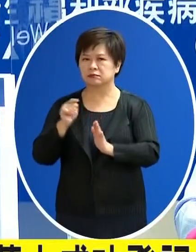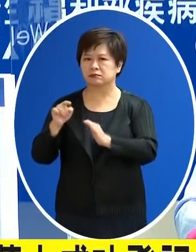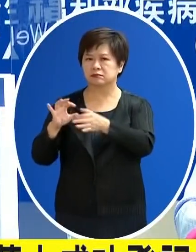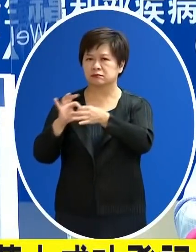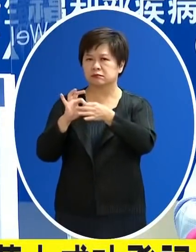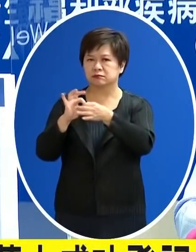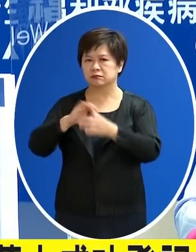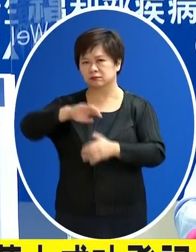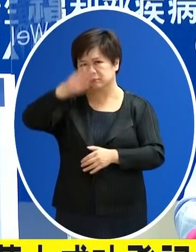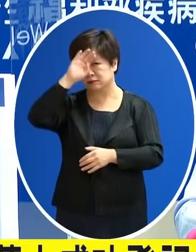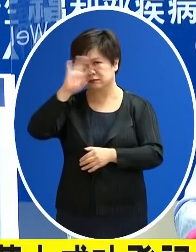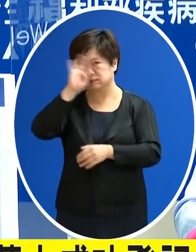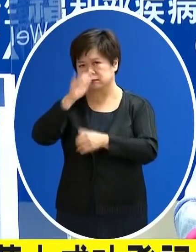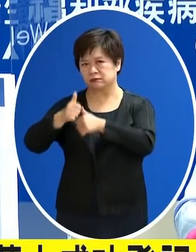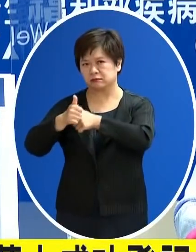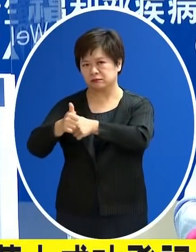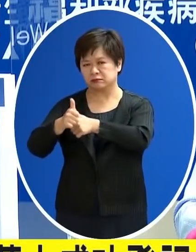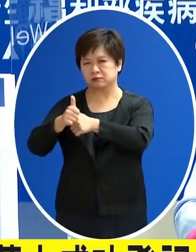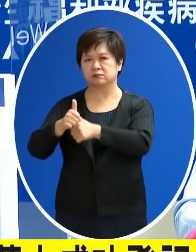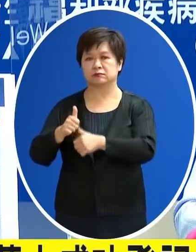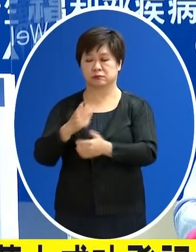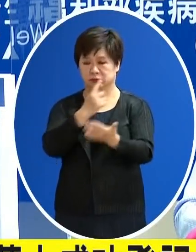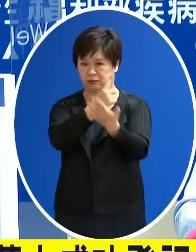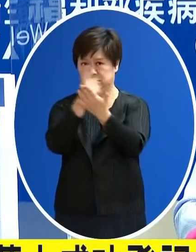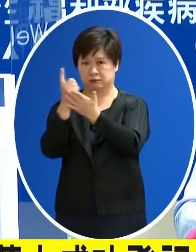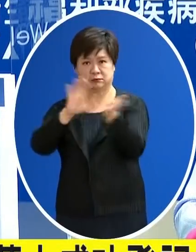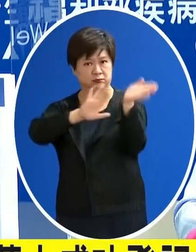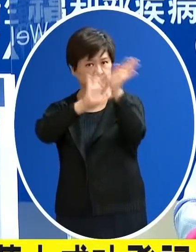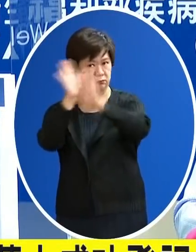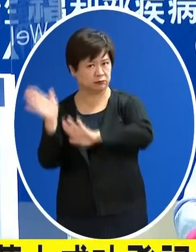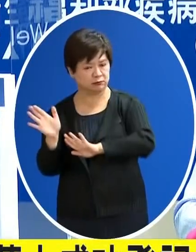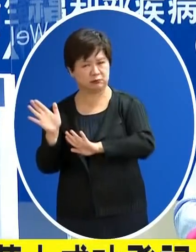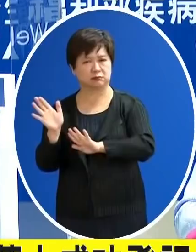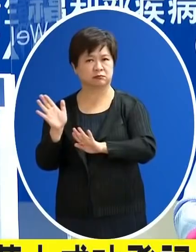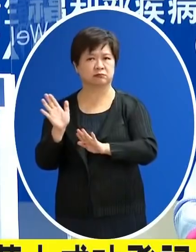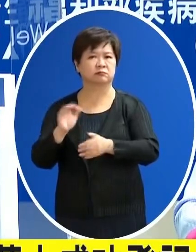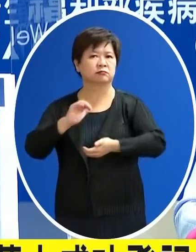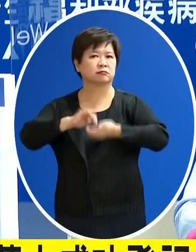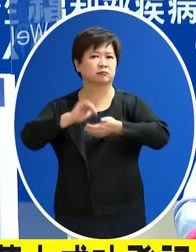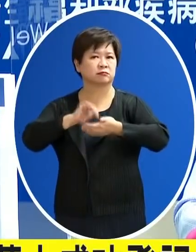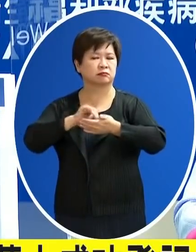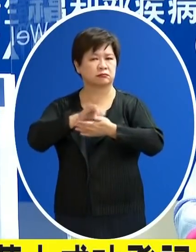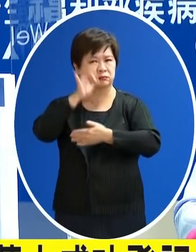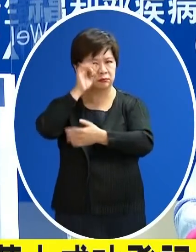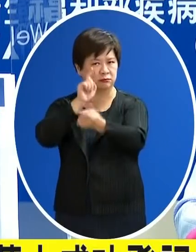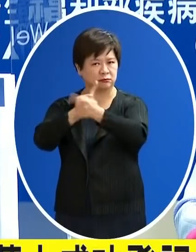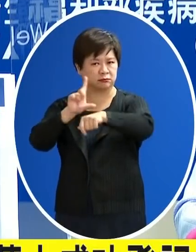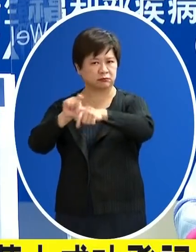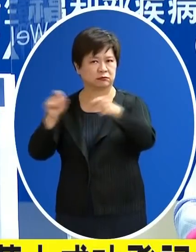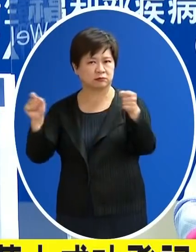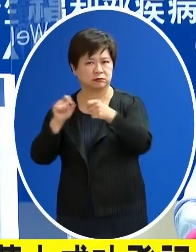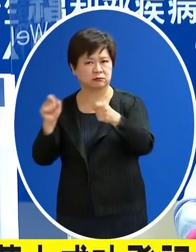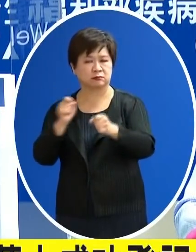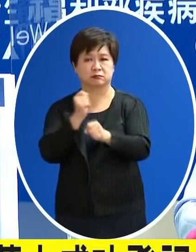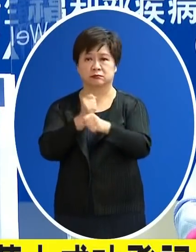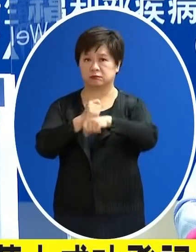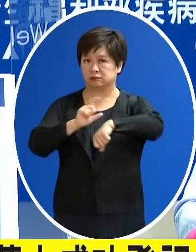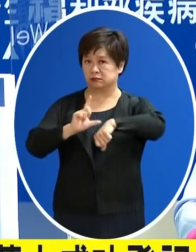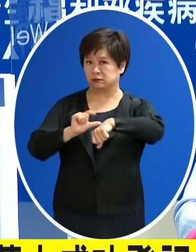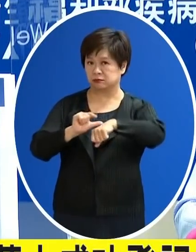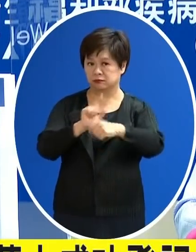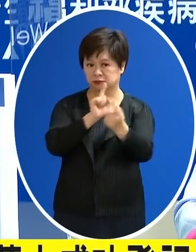的一个议调那每一个情况都会有所不同，根据他接触的时间、上班的时间、接触